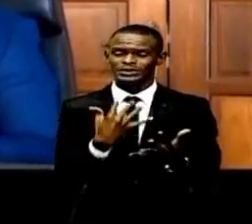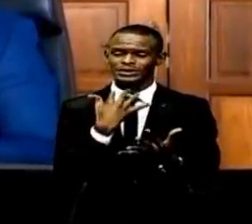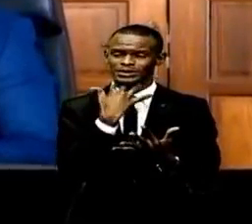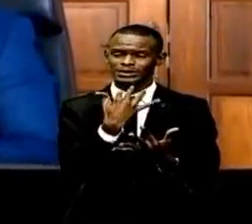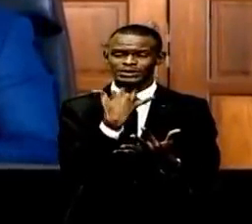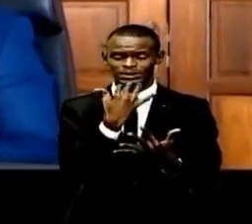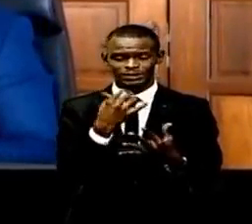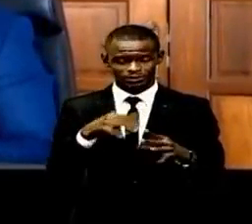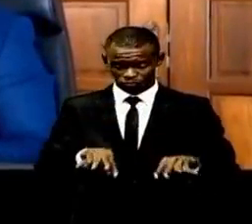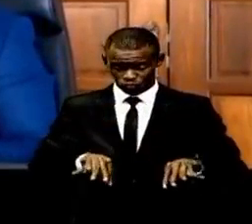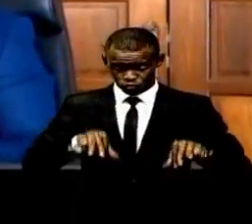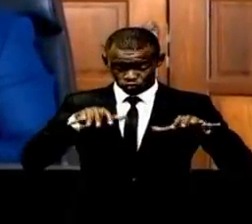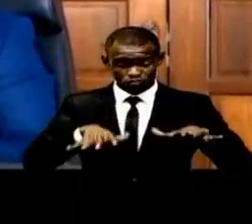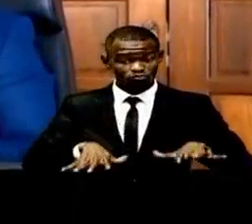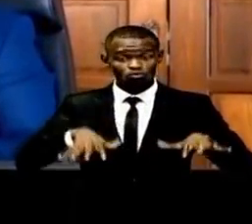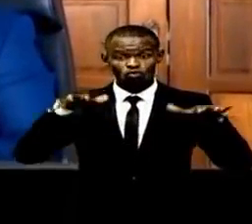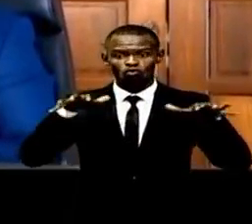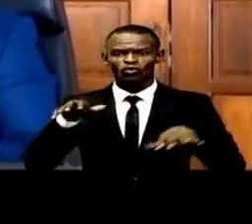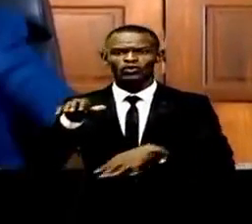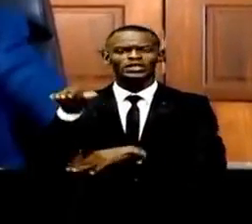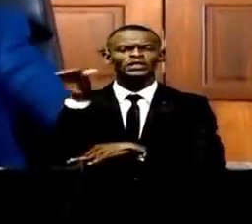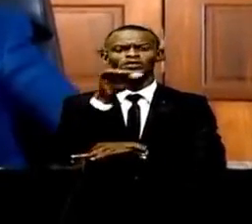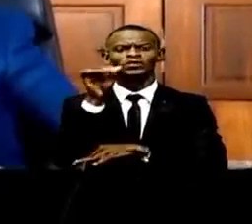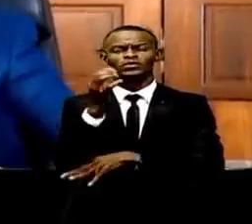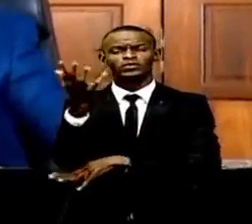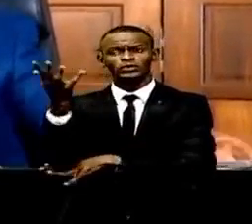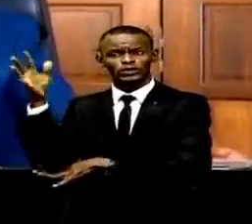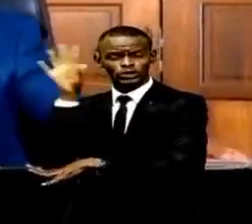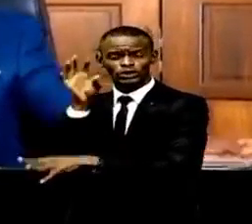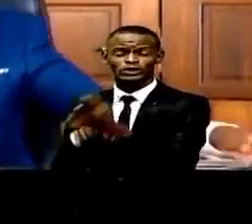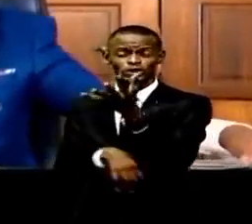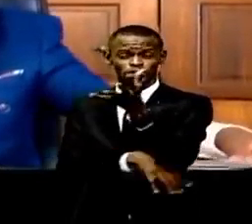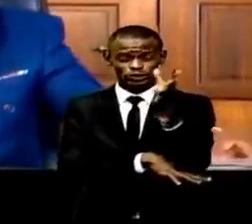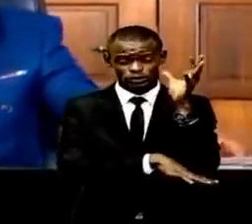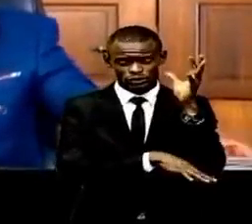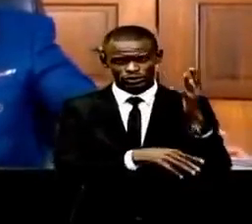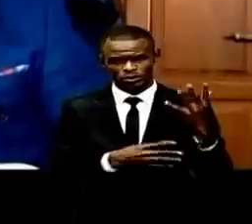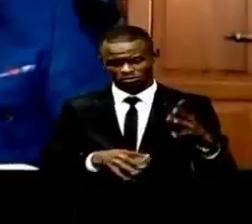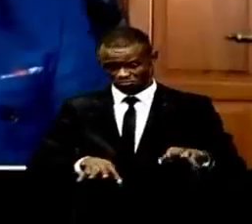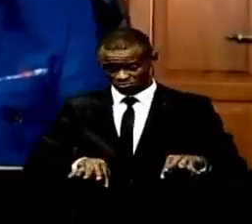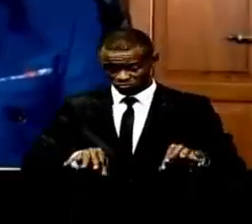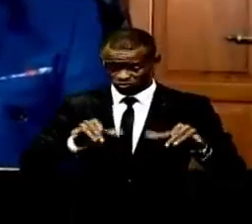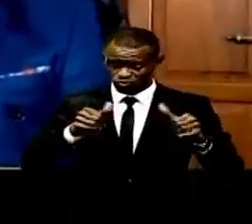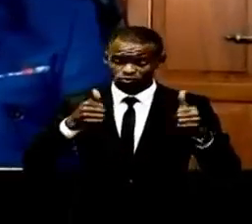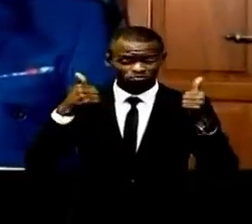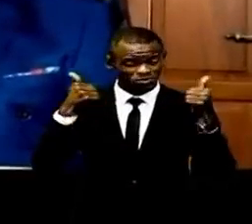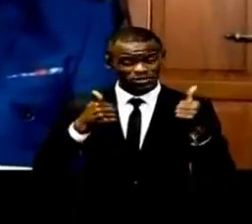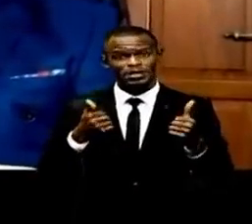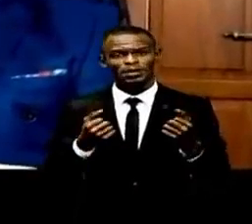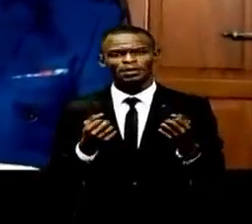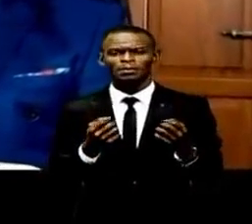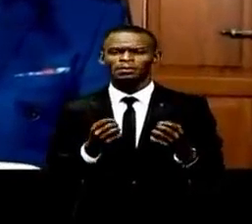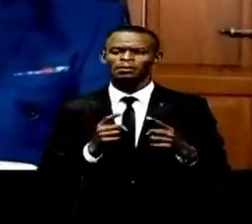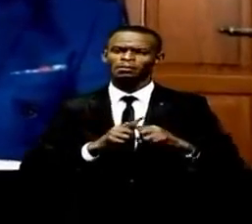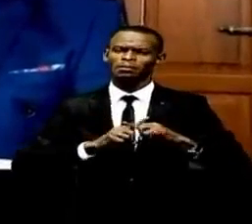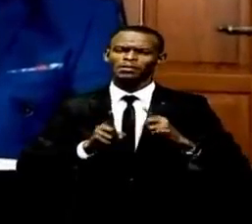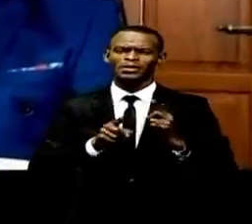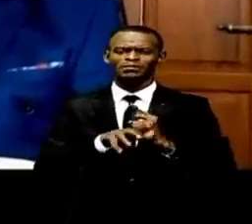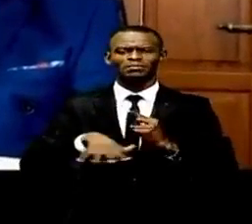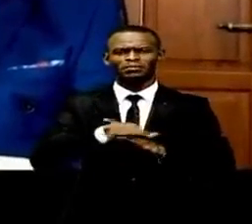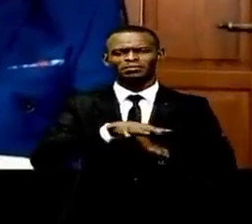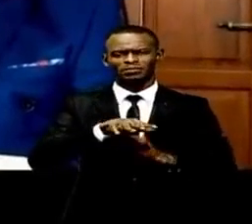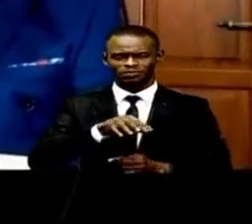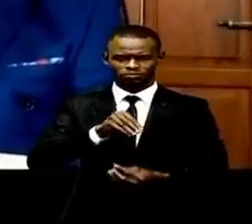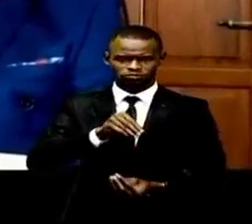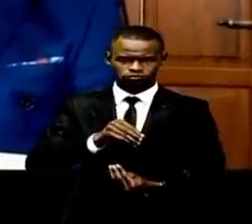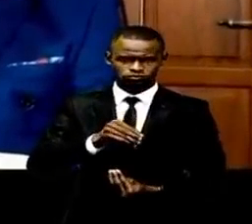agro-pastorales, forestières, minières et halieutiques. Malheureusement, les pays n'arrivent toujours pas à satisfaire les besoins alimentaires